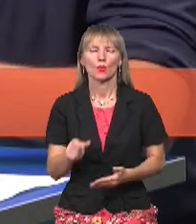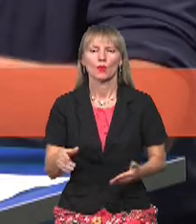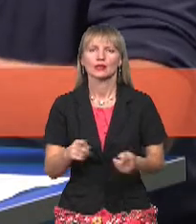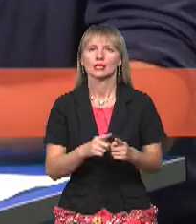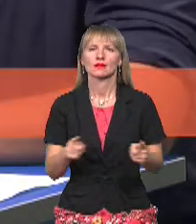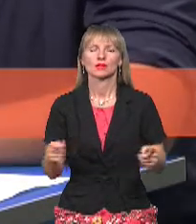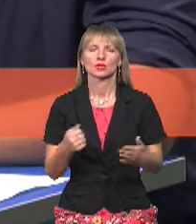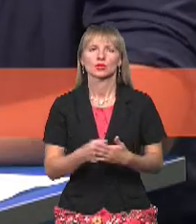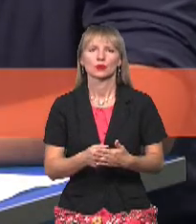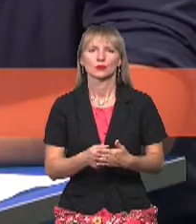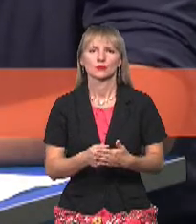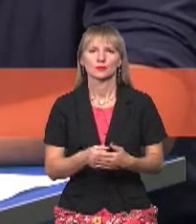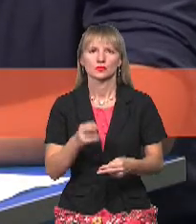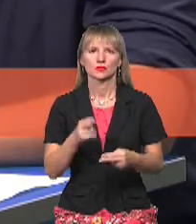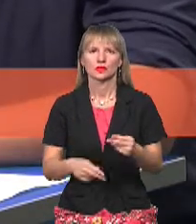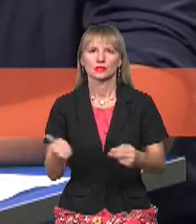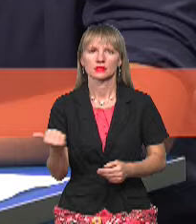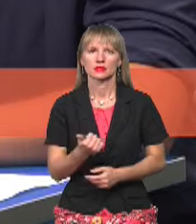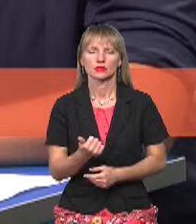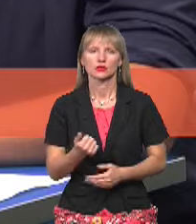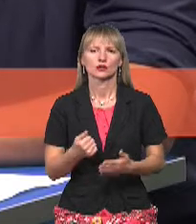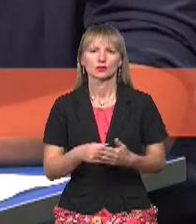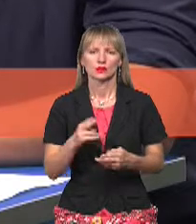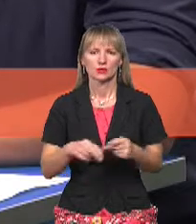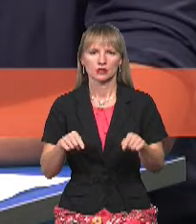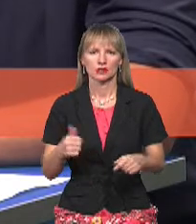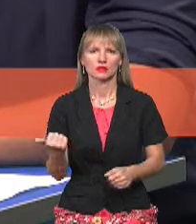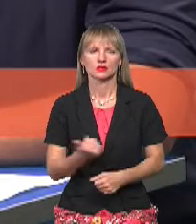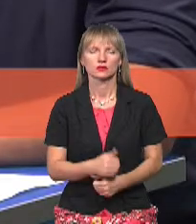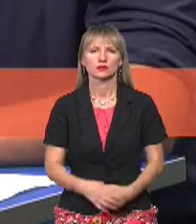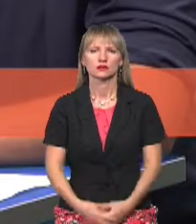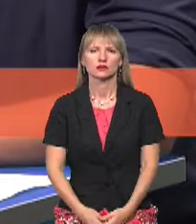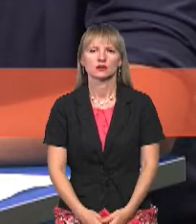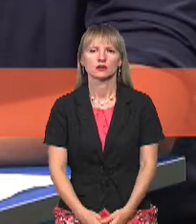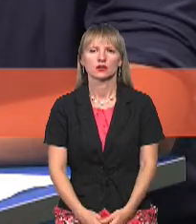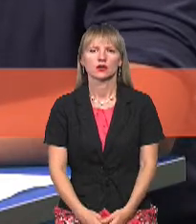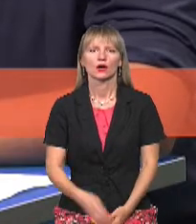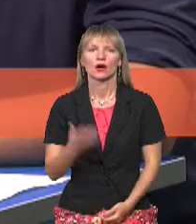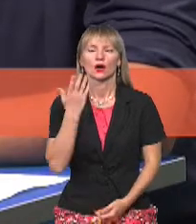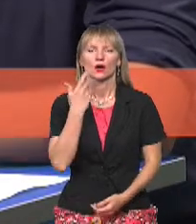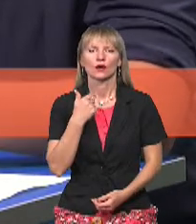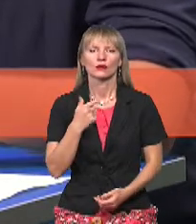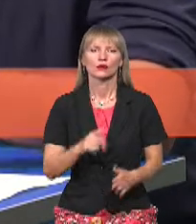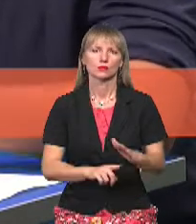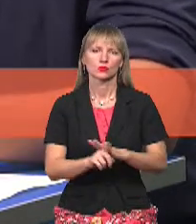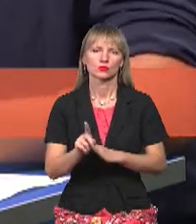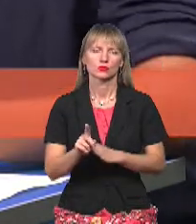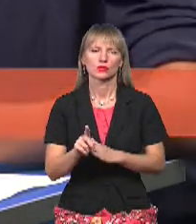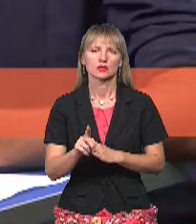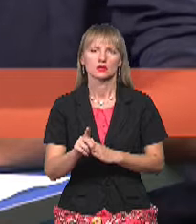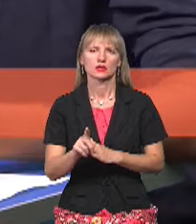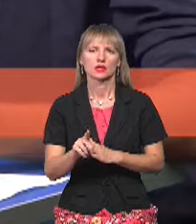до? До кінця тижня. До кінця цього тижня? Так. А коли безпосередньо почнеться